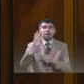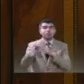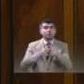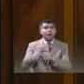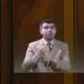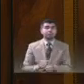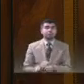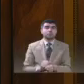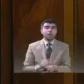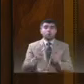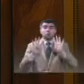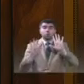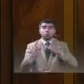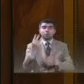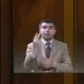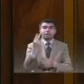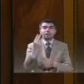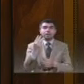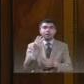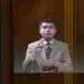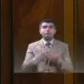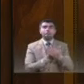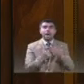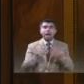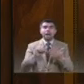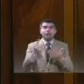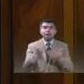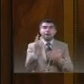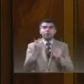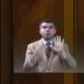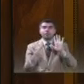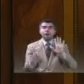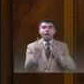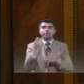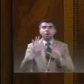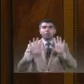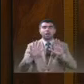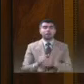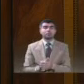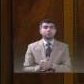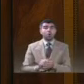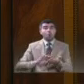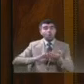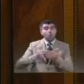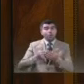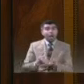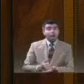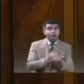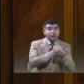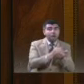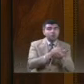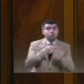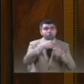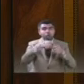مقابل 39.8 مليار درهم بين 2007 و 2010. دعم الاستهلاك، وذلك من خلال الرفع